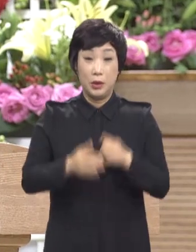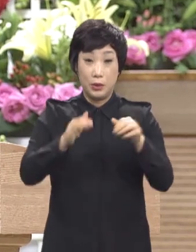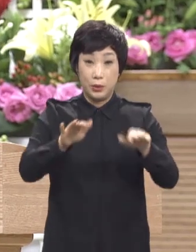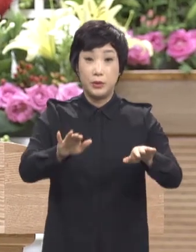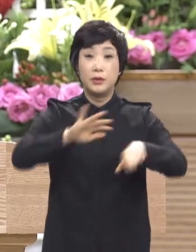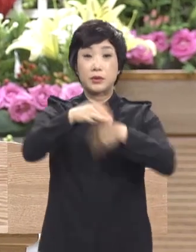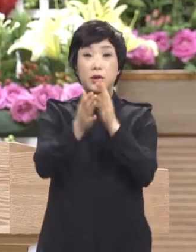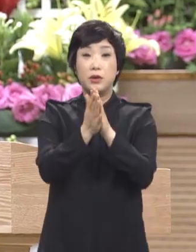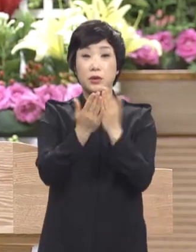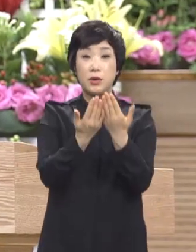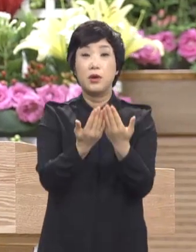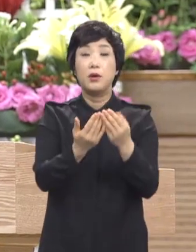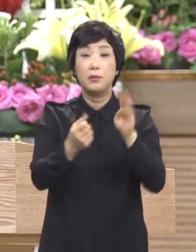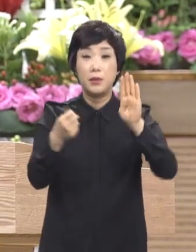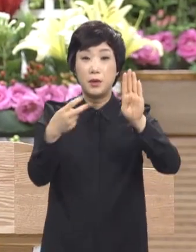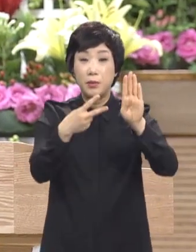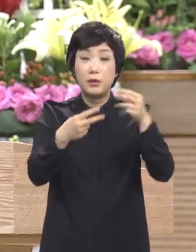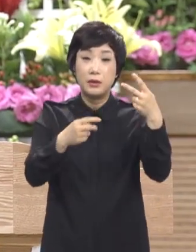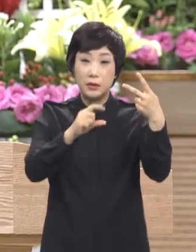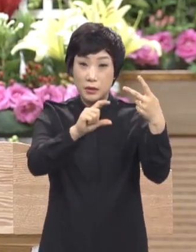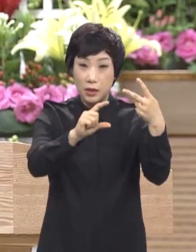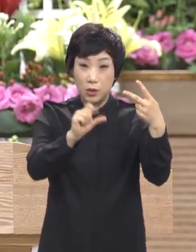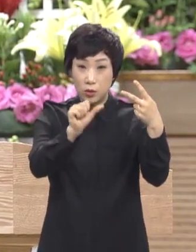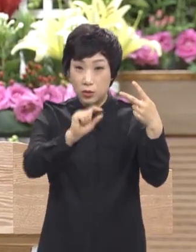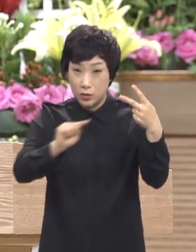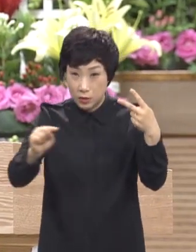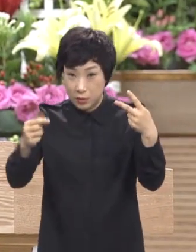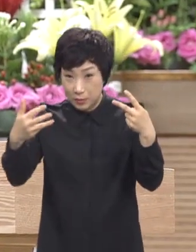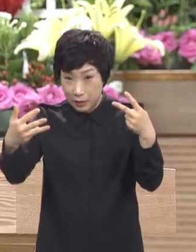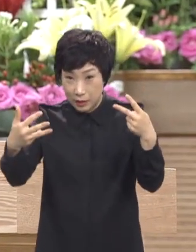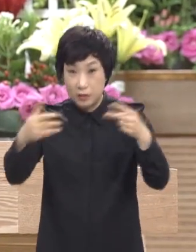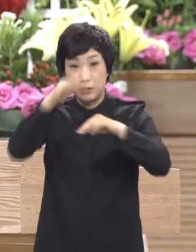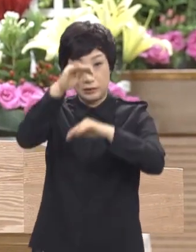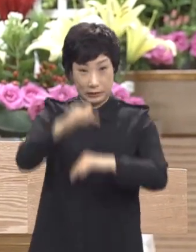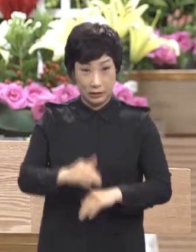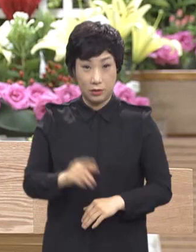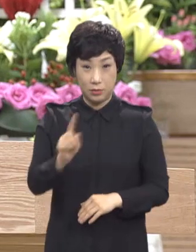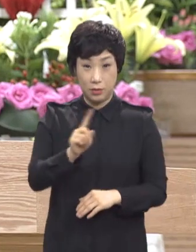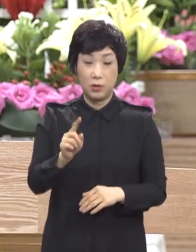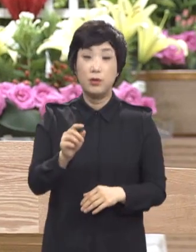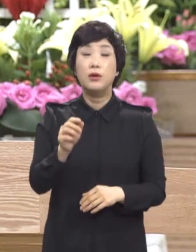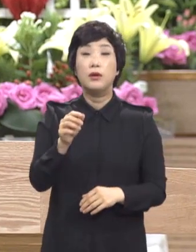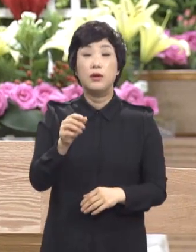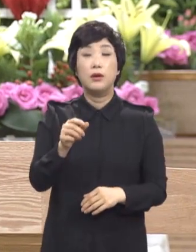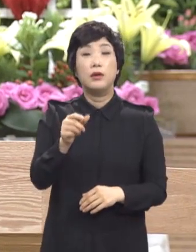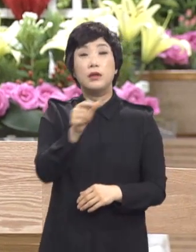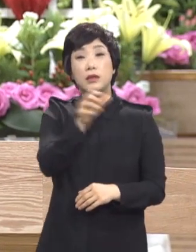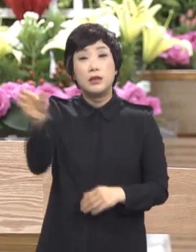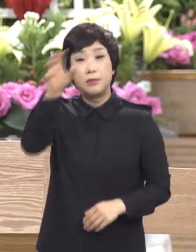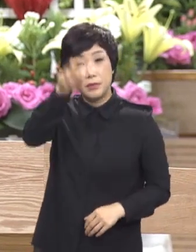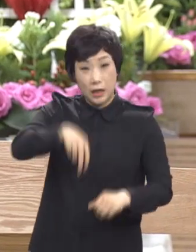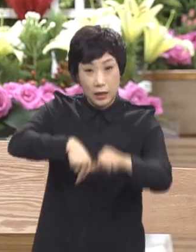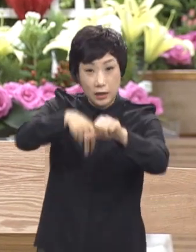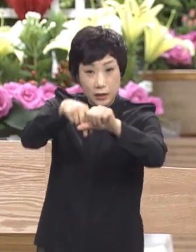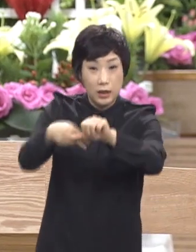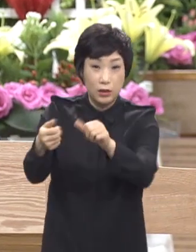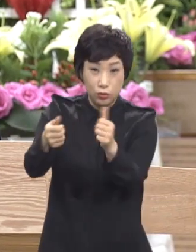빌립보서 2장 5절로 8절의 말씀을 중심으로 십자가의